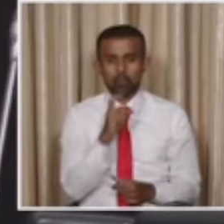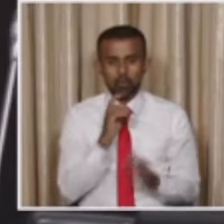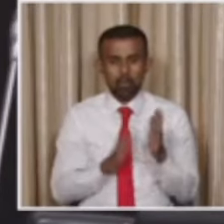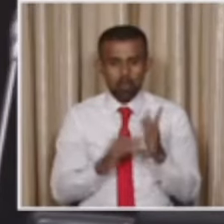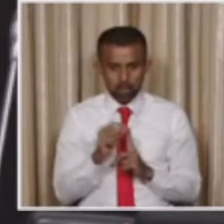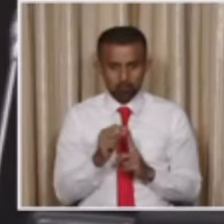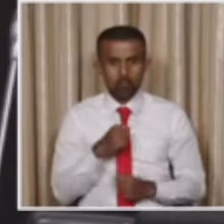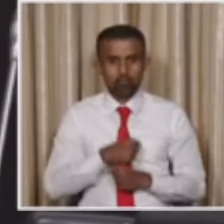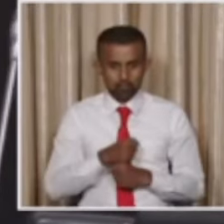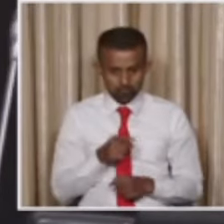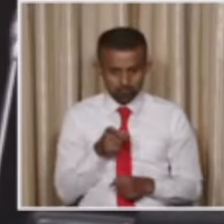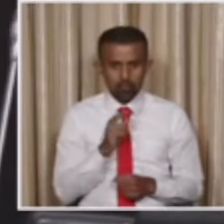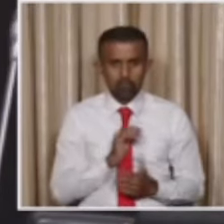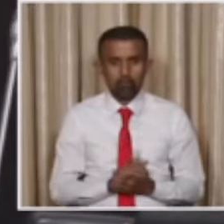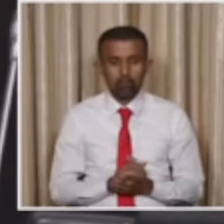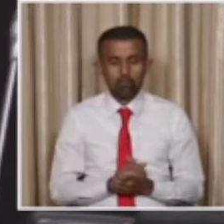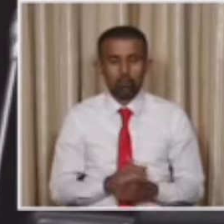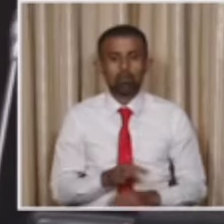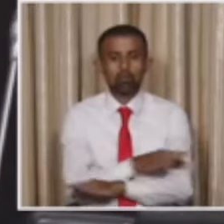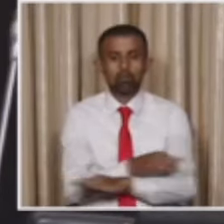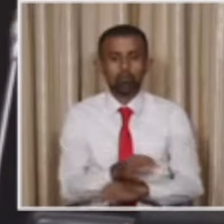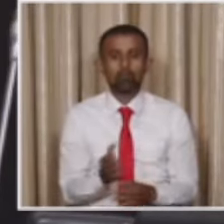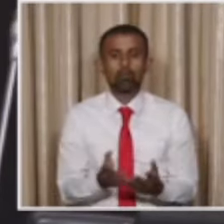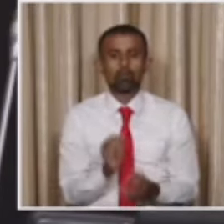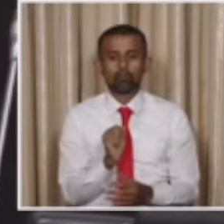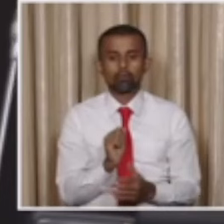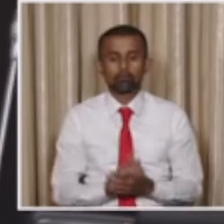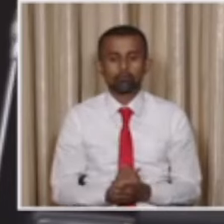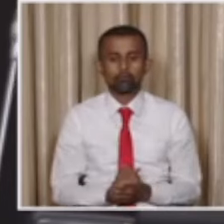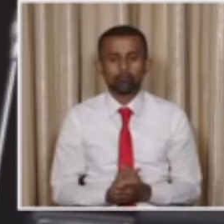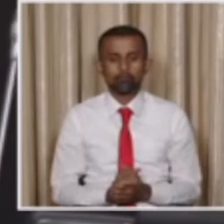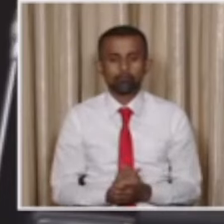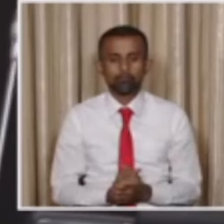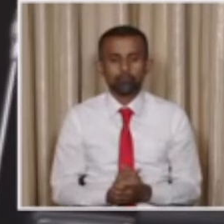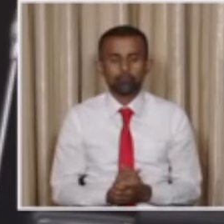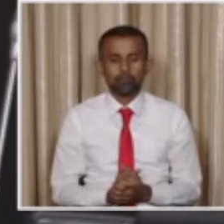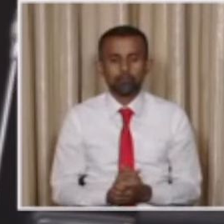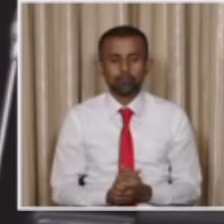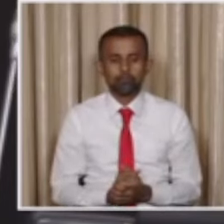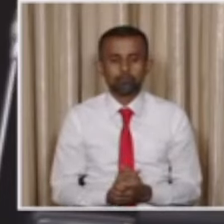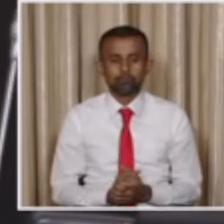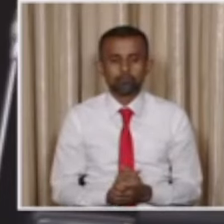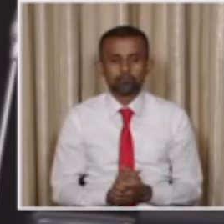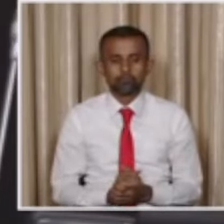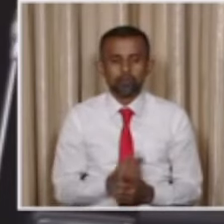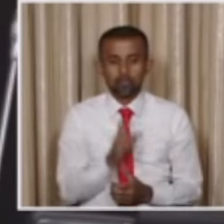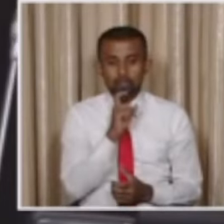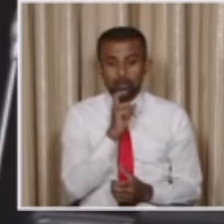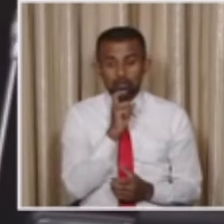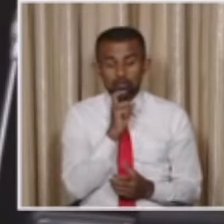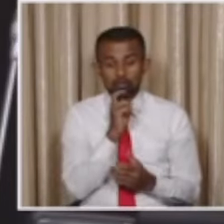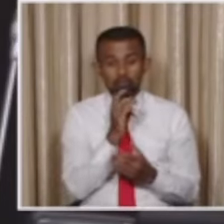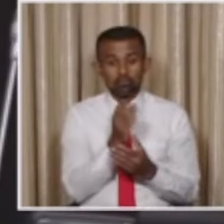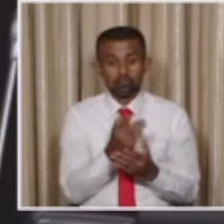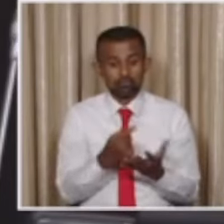ආණ්ඩුවයිද? මොකද්ද ගත්ත පියවර? ඒ වගේ ගරු කතානායකතුමනි නඩු විශාල සංඛ්‍යාවක්